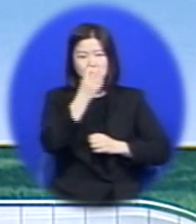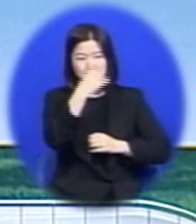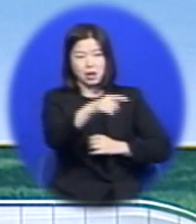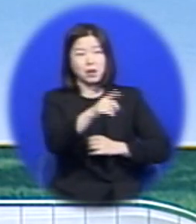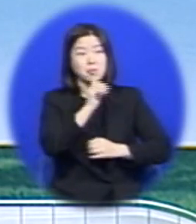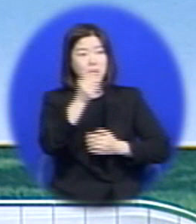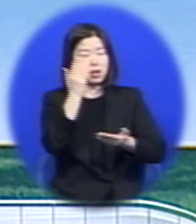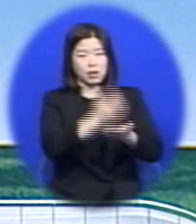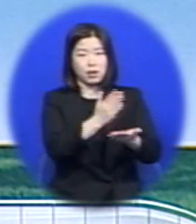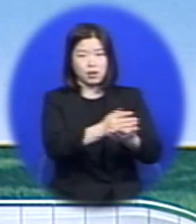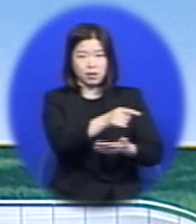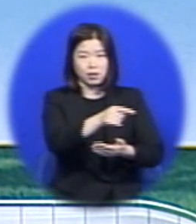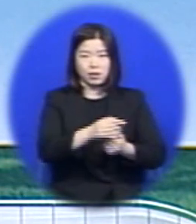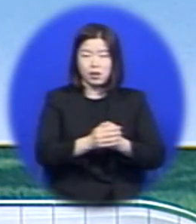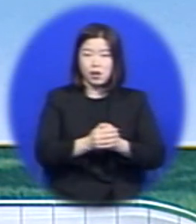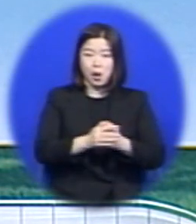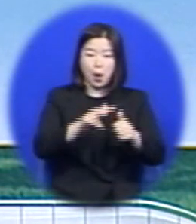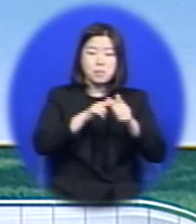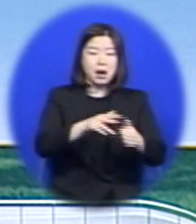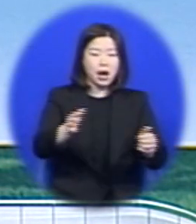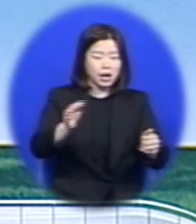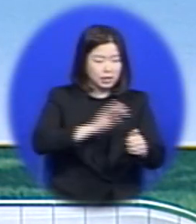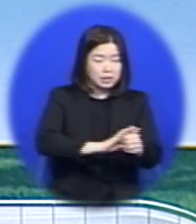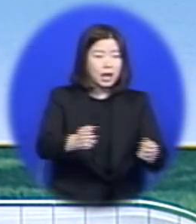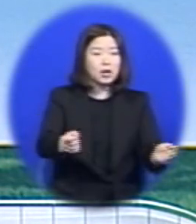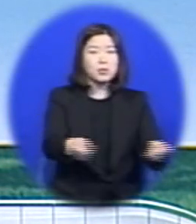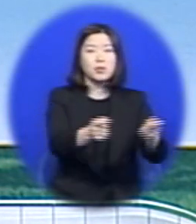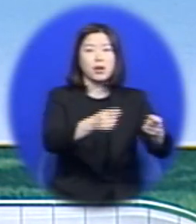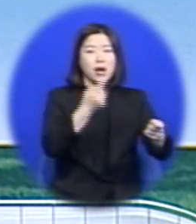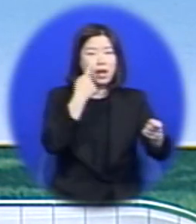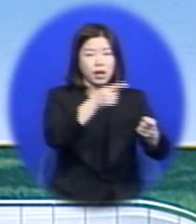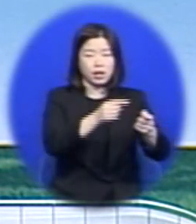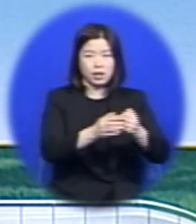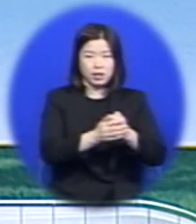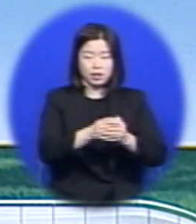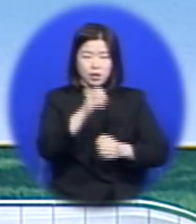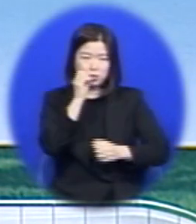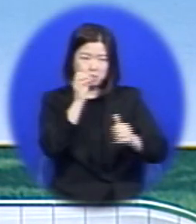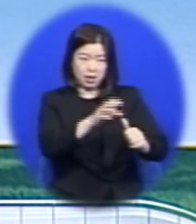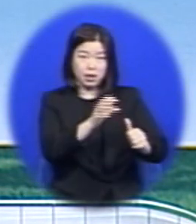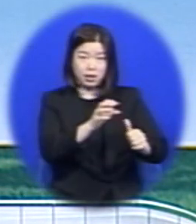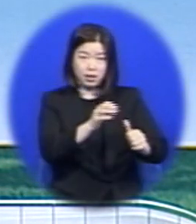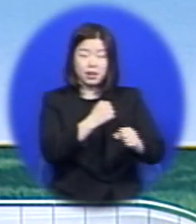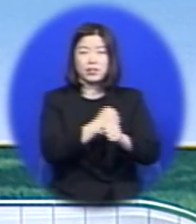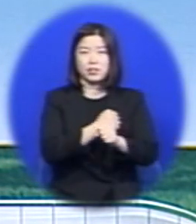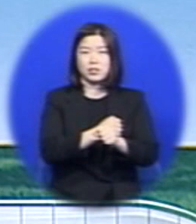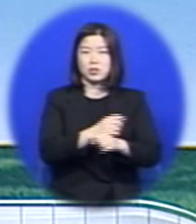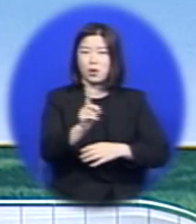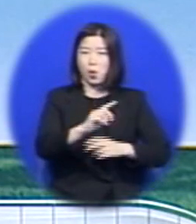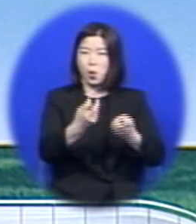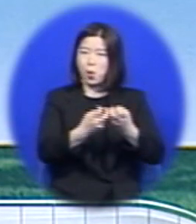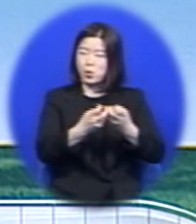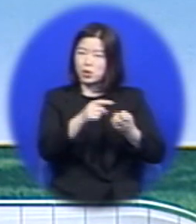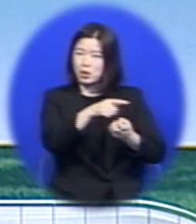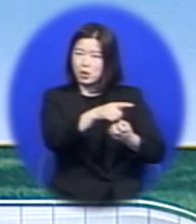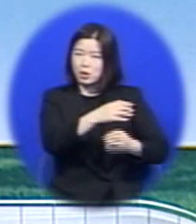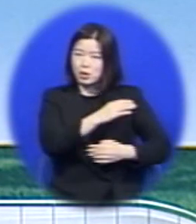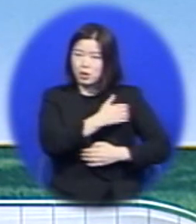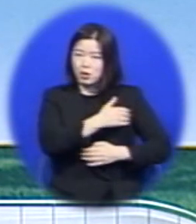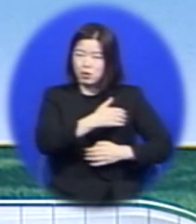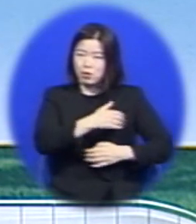마. 말이나 잘 몰아. 그렇게 핀잔을 주고도 어떻게 이 사람이 이렇게